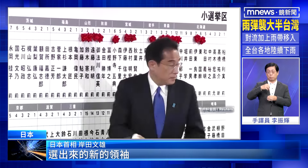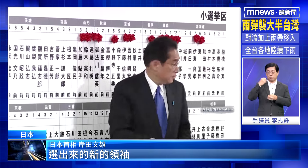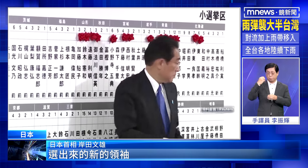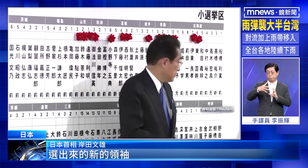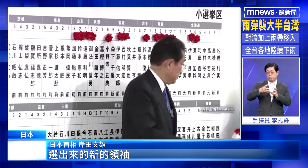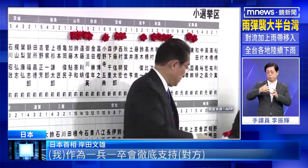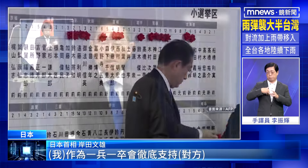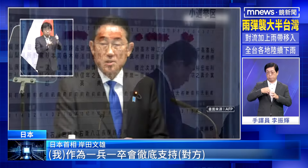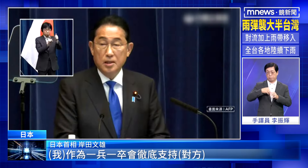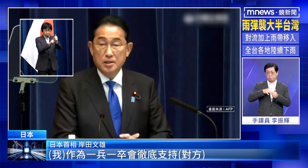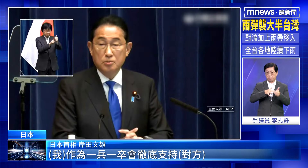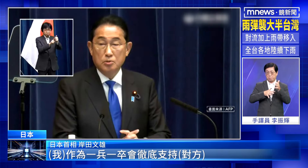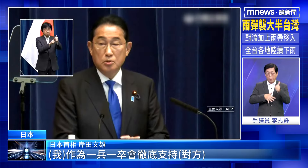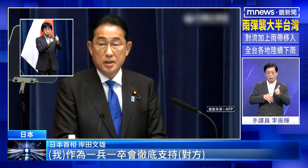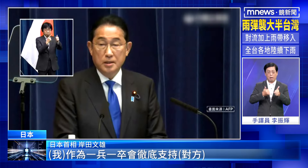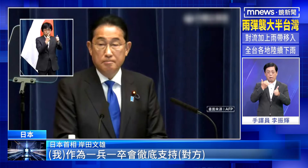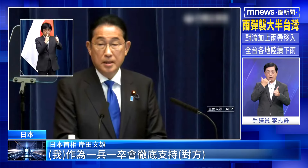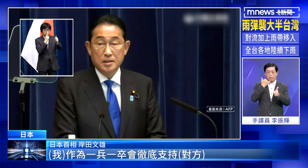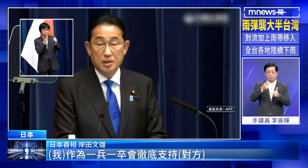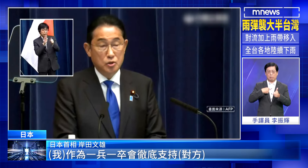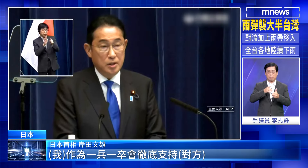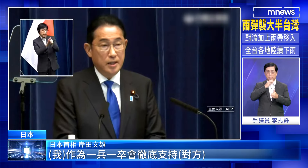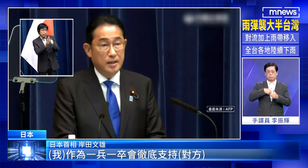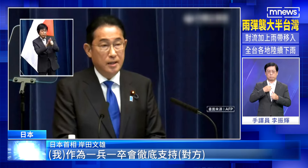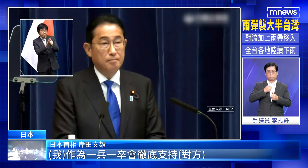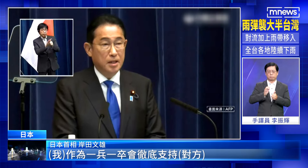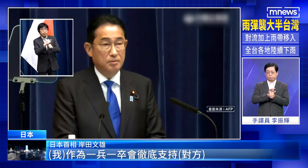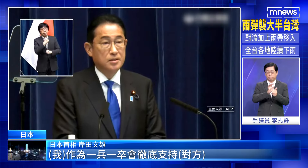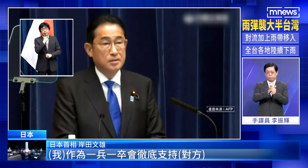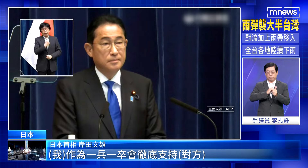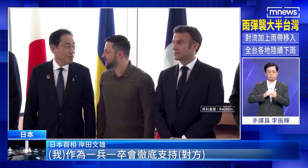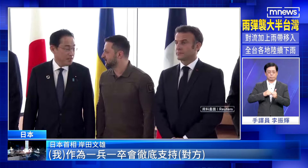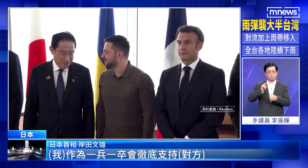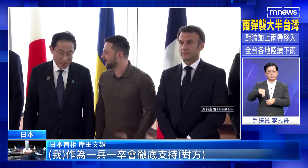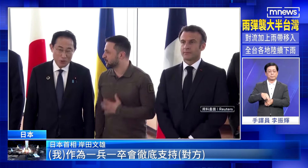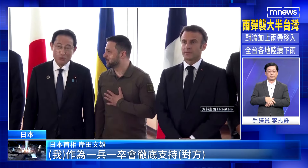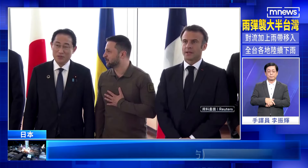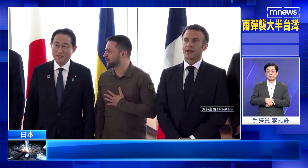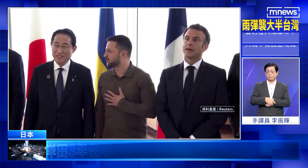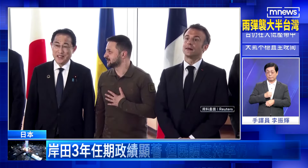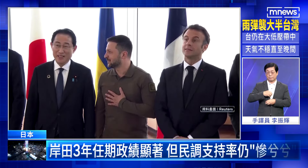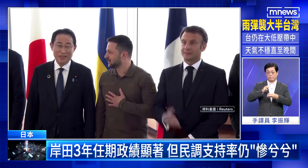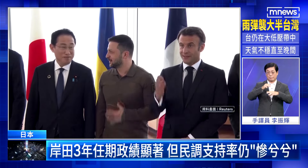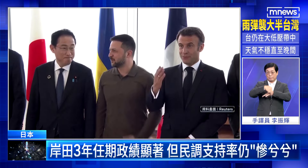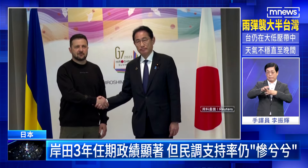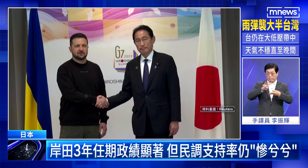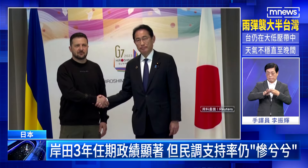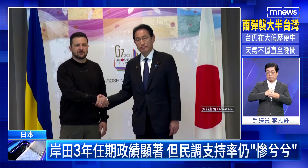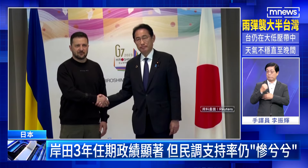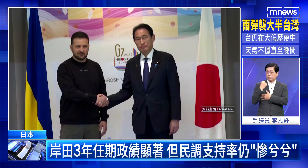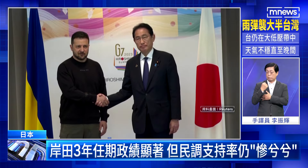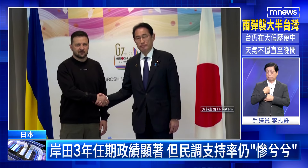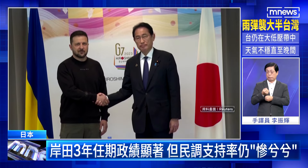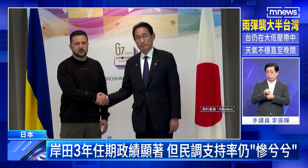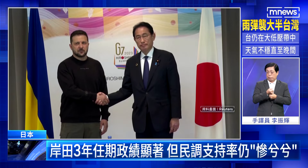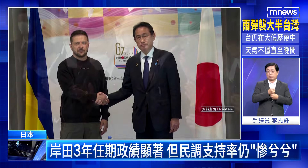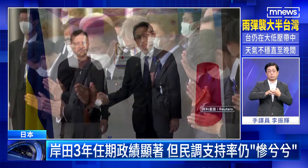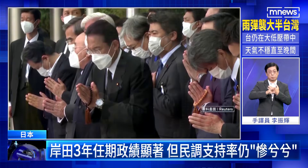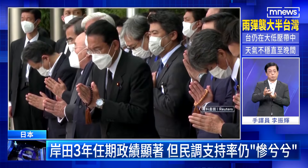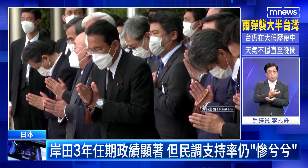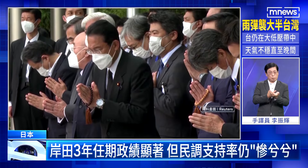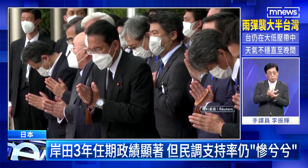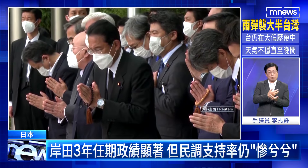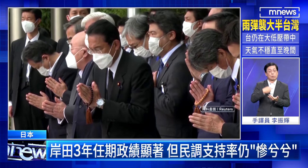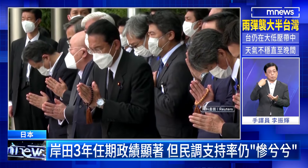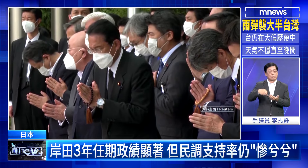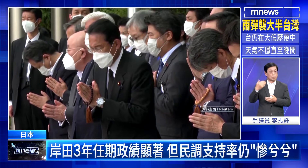兵卒として支えていくことに徹してまいります。 岸田在任期内除了积极拓展外交政策，也延